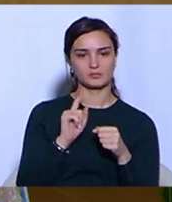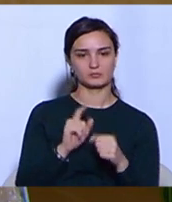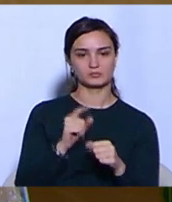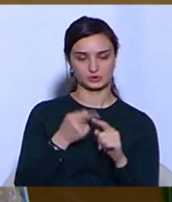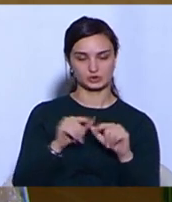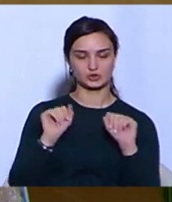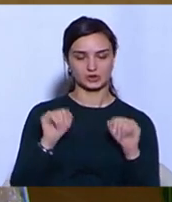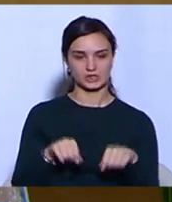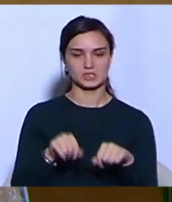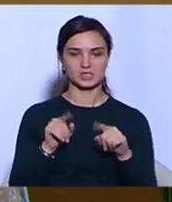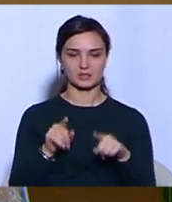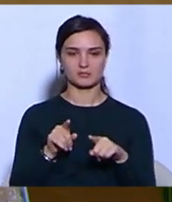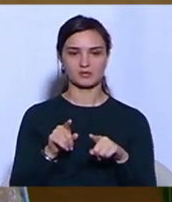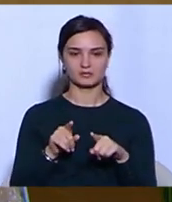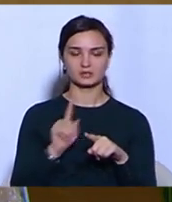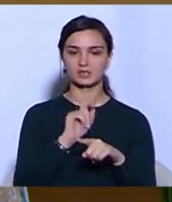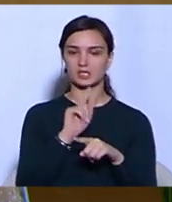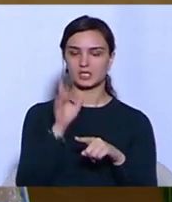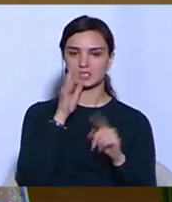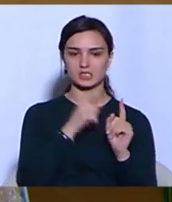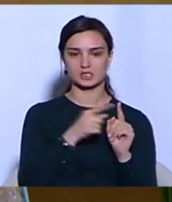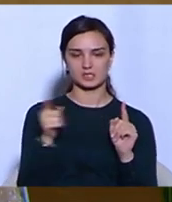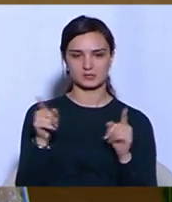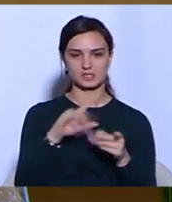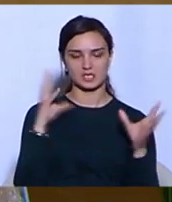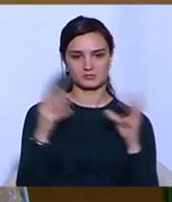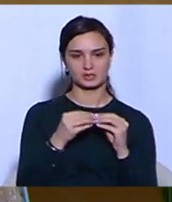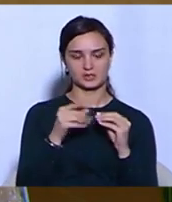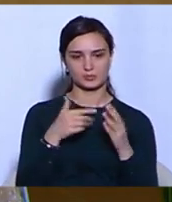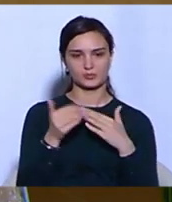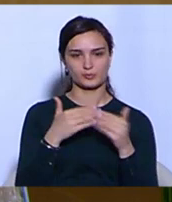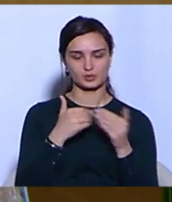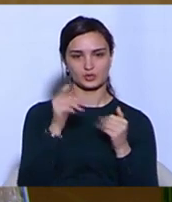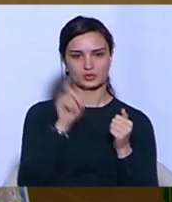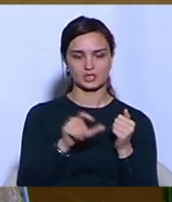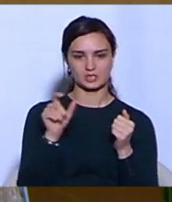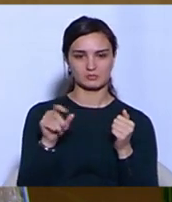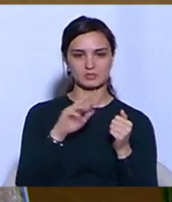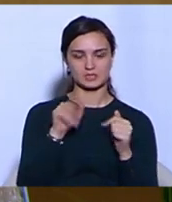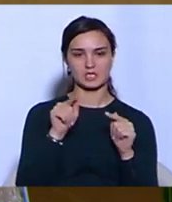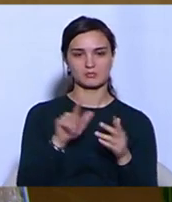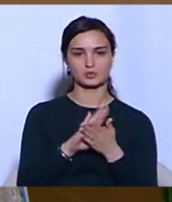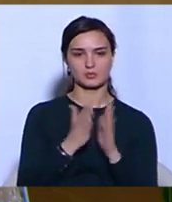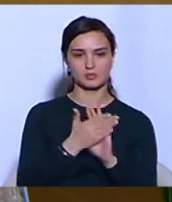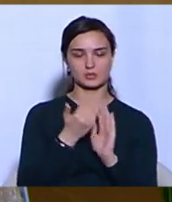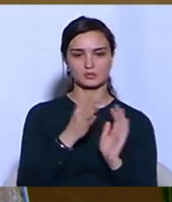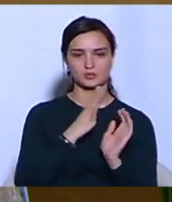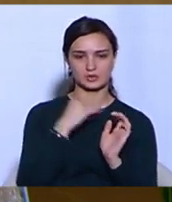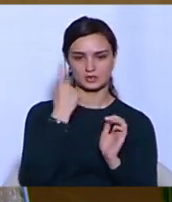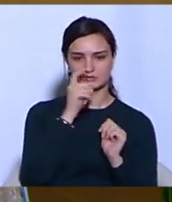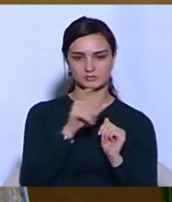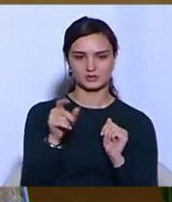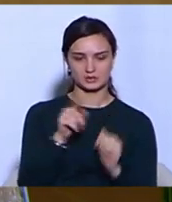რომ შეიძლება რაღაც ეტაპზე გამთლიანდეს პროფესიონალების და ამ მდგომარეობის მქონე